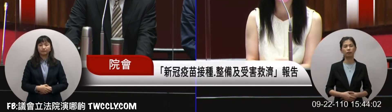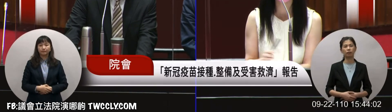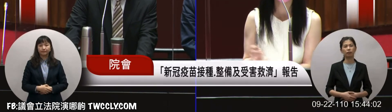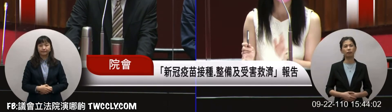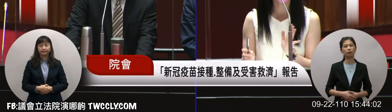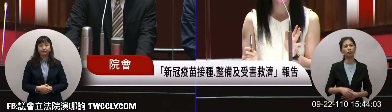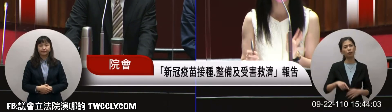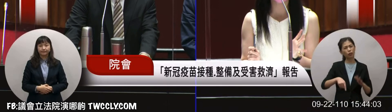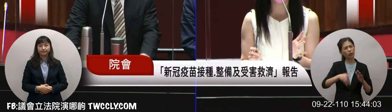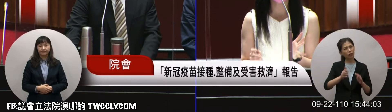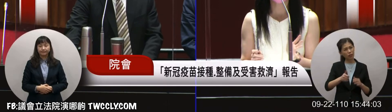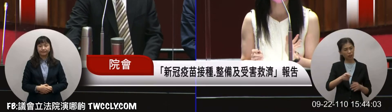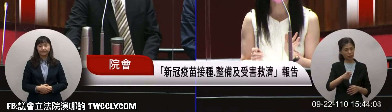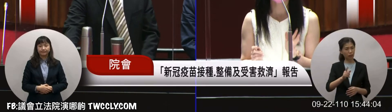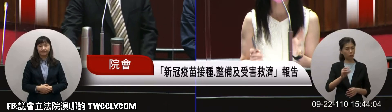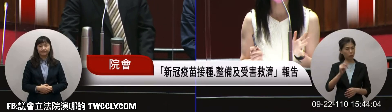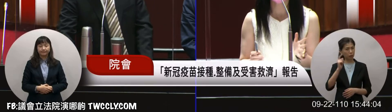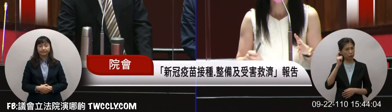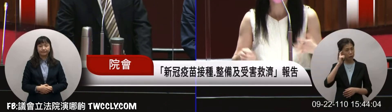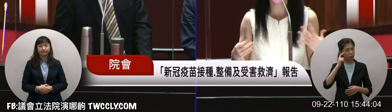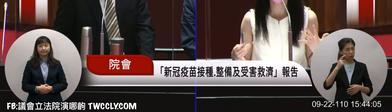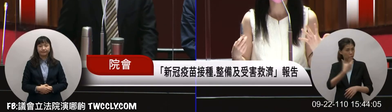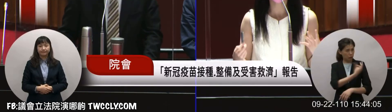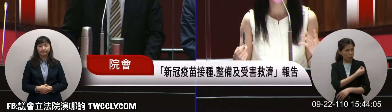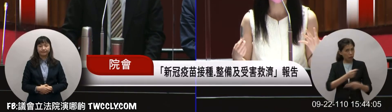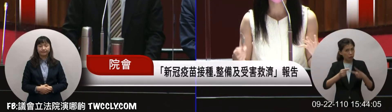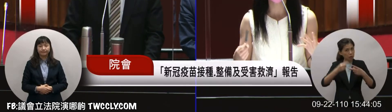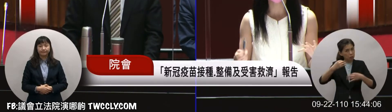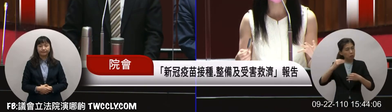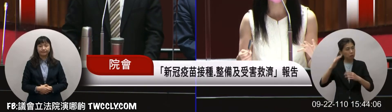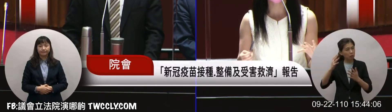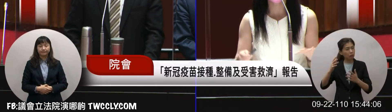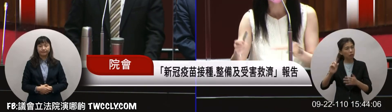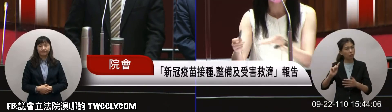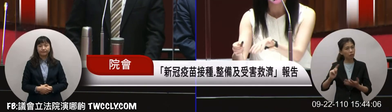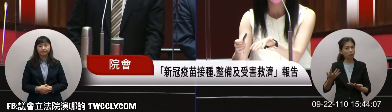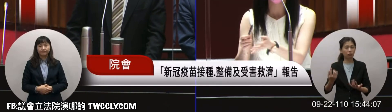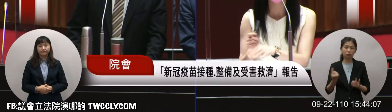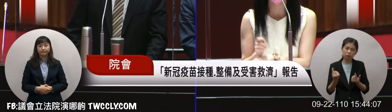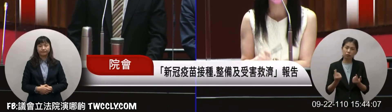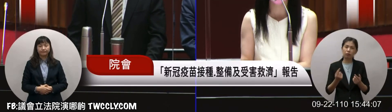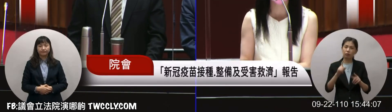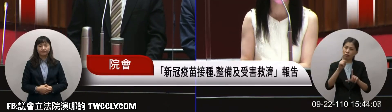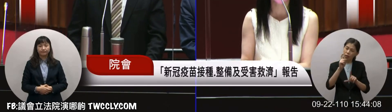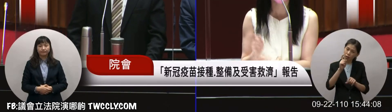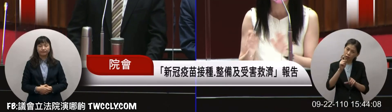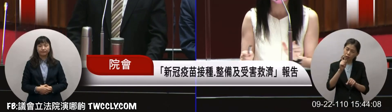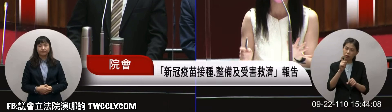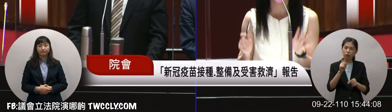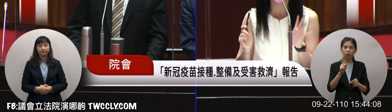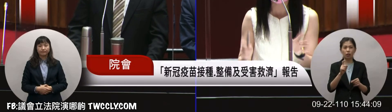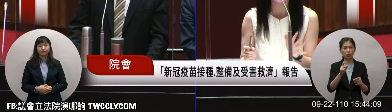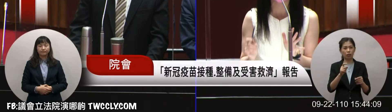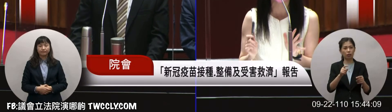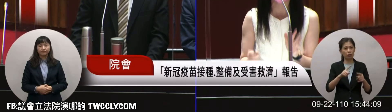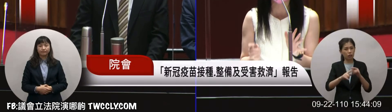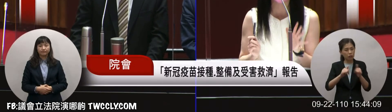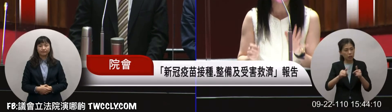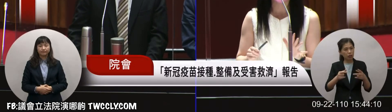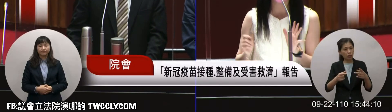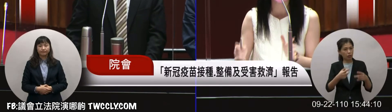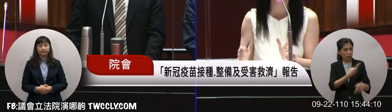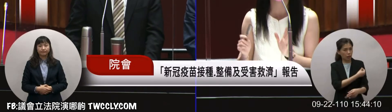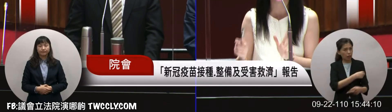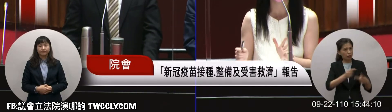那所以院长你有预计什么时候打第二剂？例如说你认为说第二剂覆盖率，例如说10月要达到30%，所以你认为说这时候我已